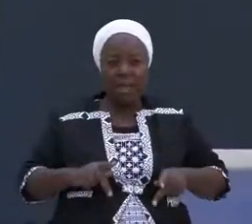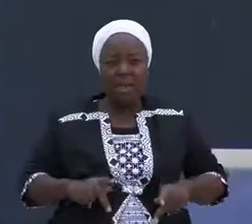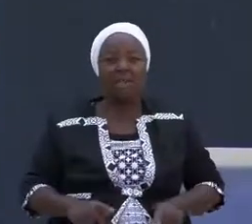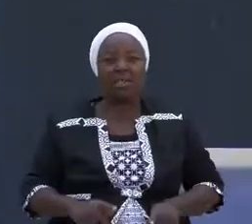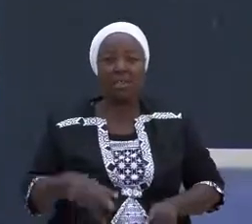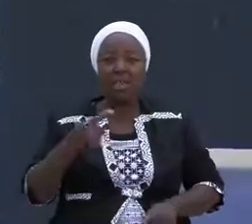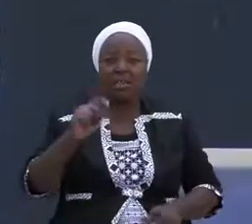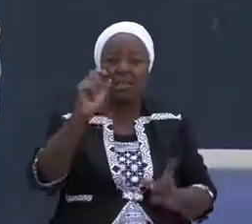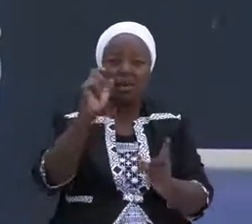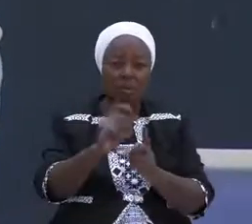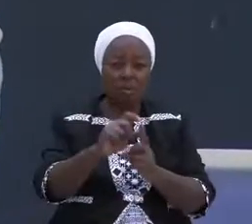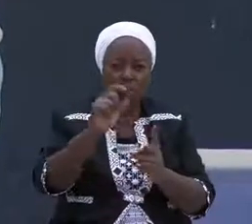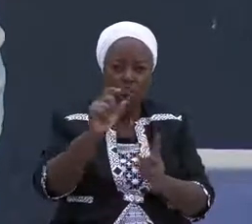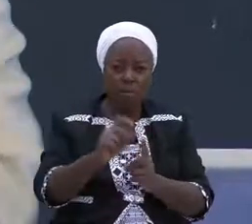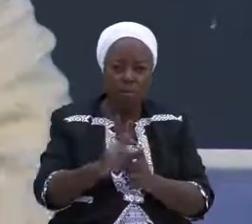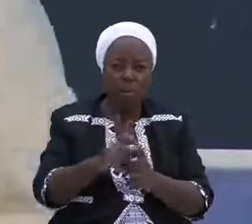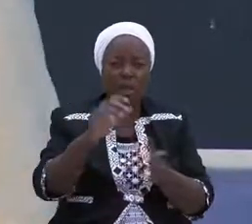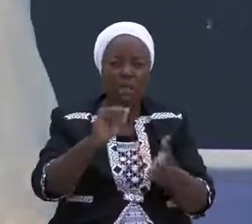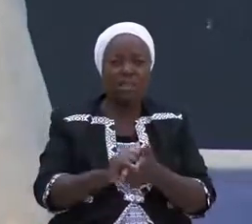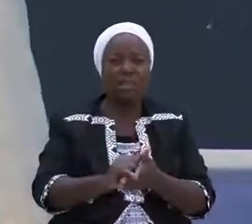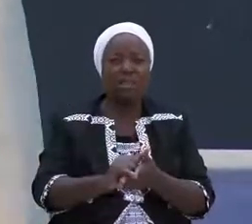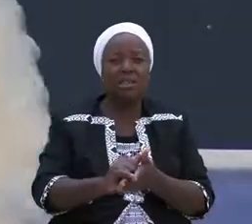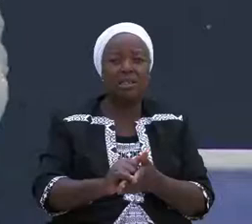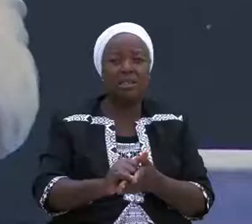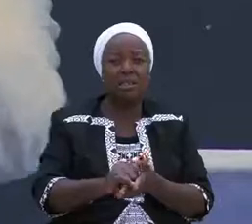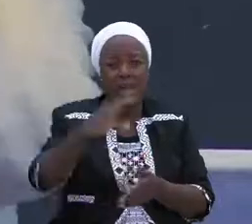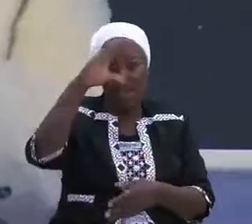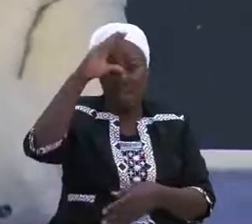ils ont personnalisé la parole que Philippe a prêchée.